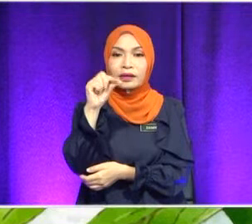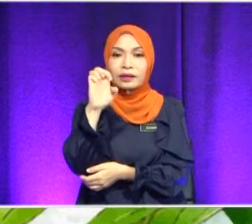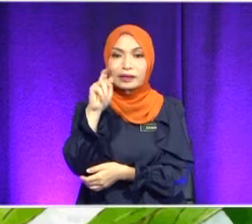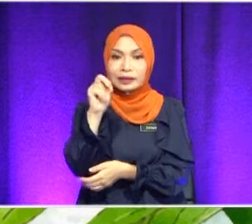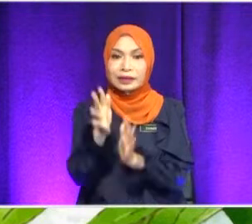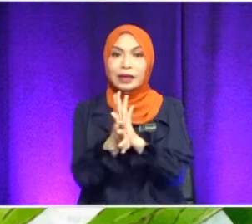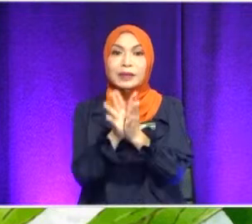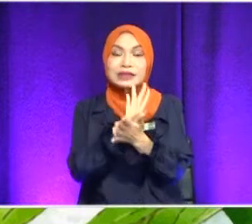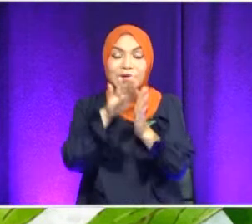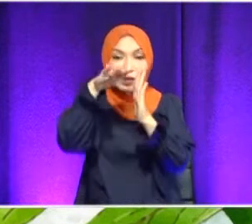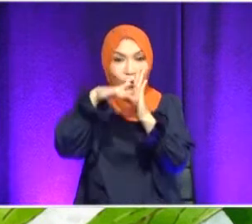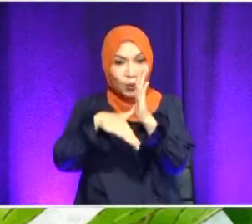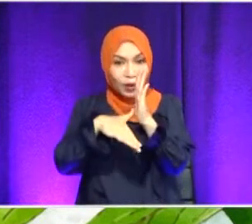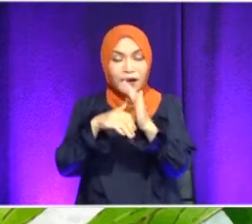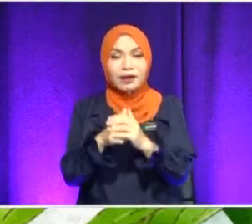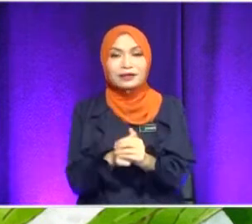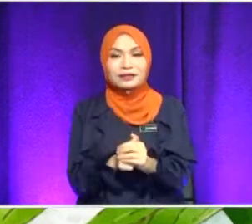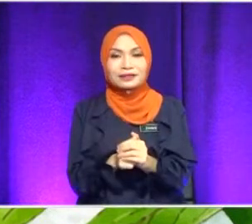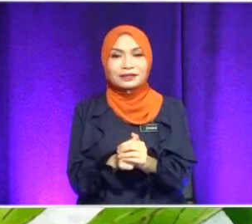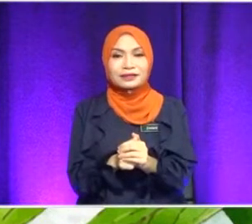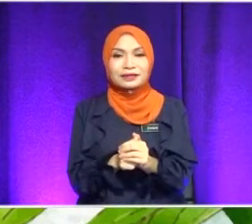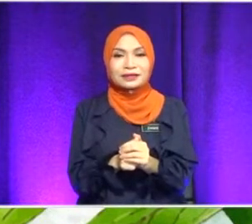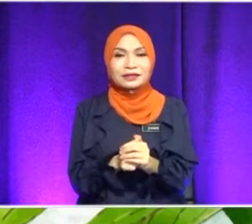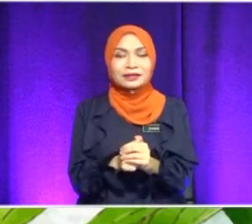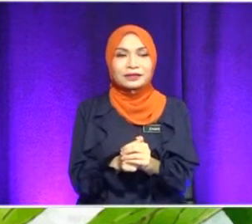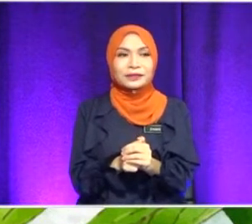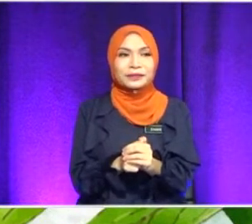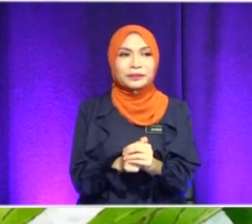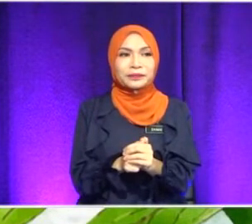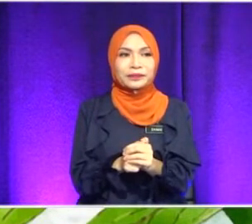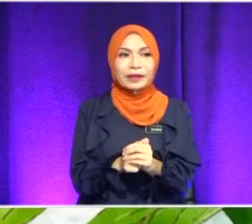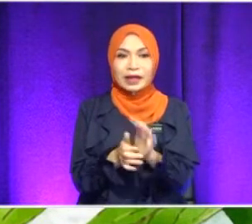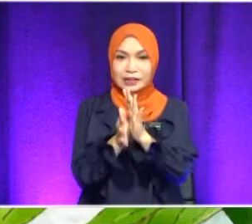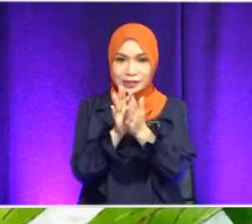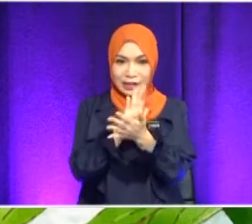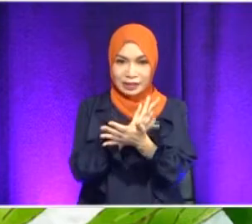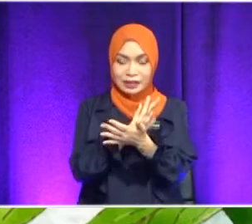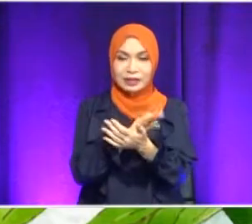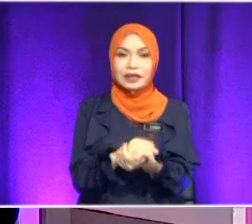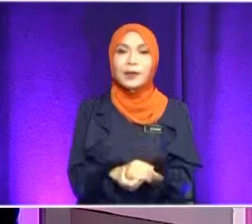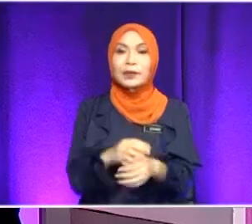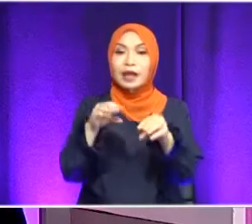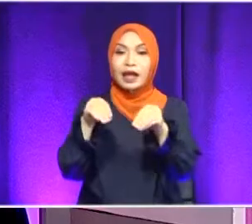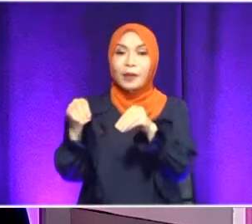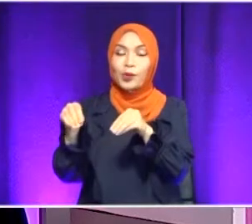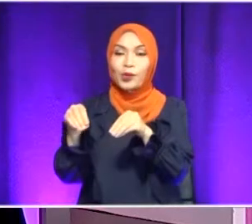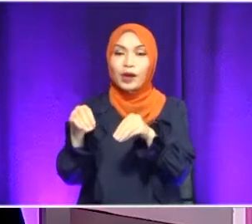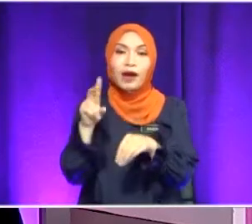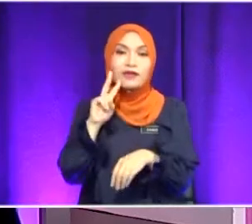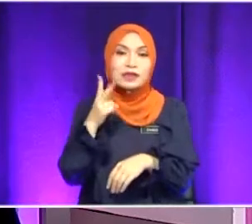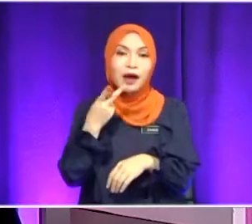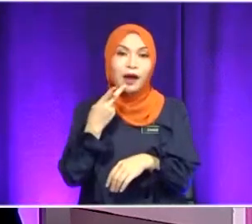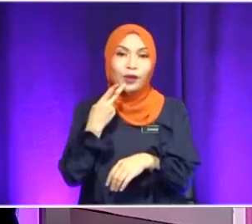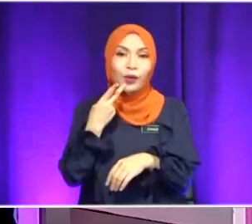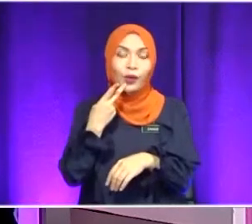memerlukan ia nitrogen tinggi Nah jadi pilihan dengan cowok yang tadi telah diserang oleh Kobe udah kurang jadi sesuai untuk pokok yang